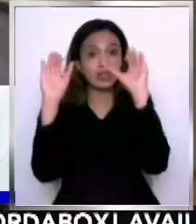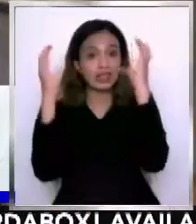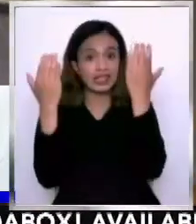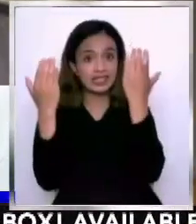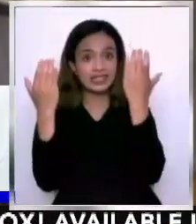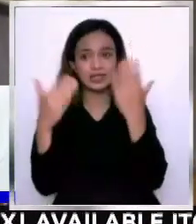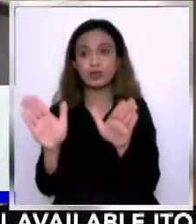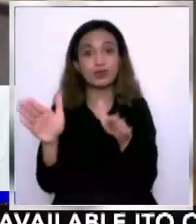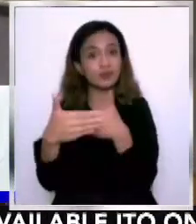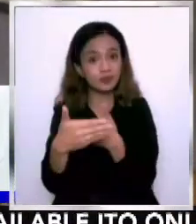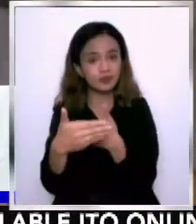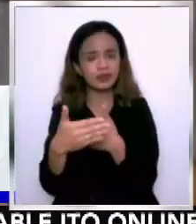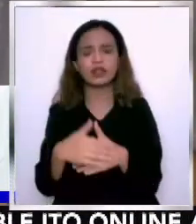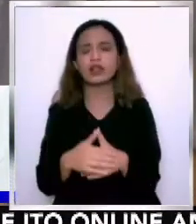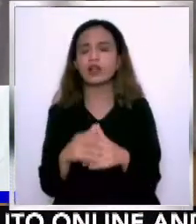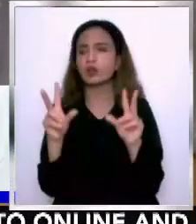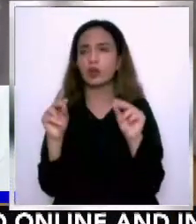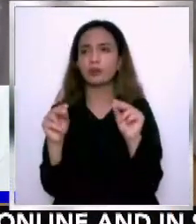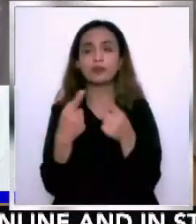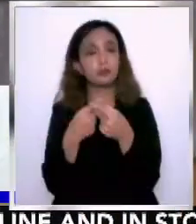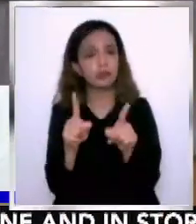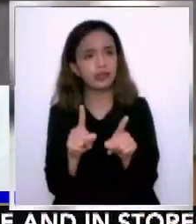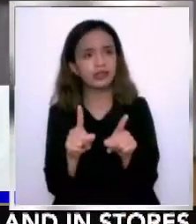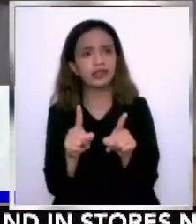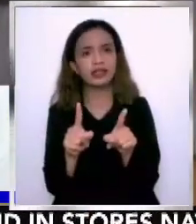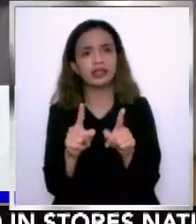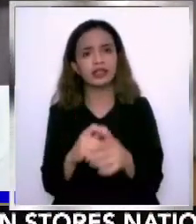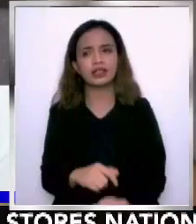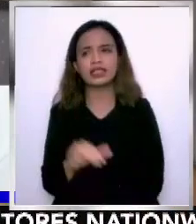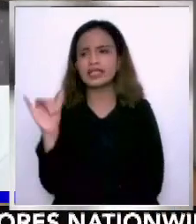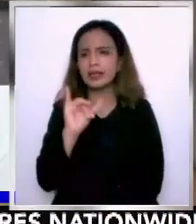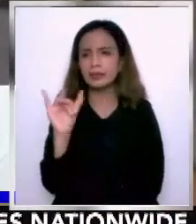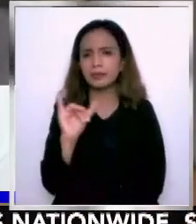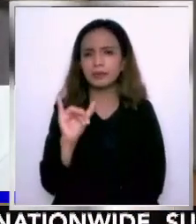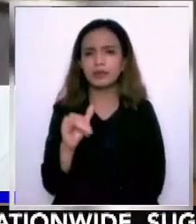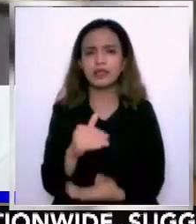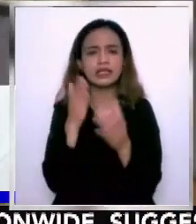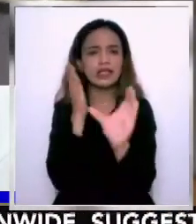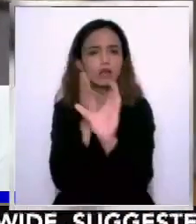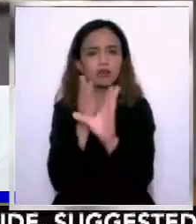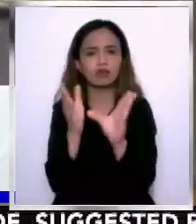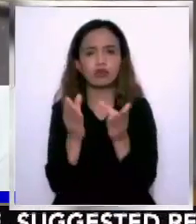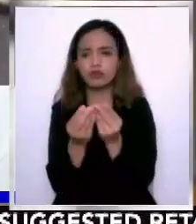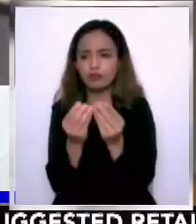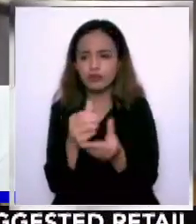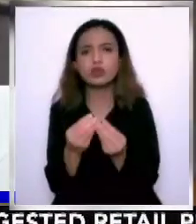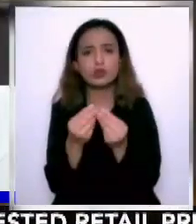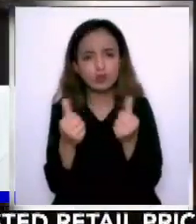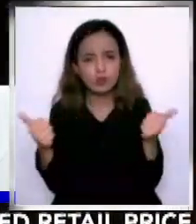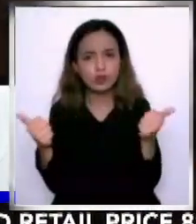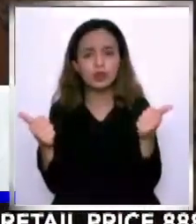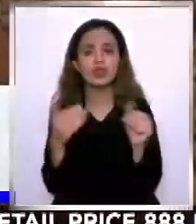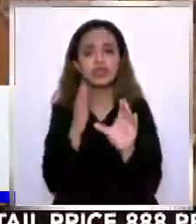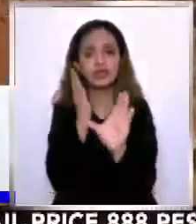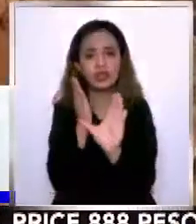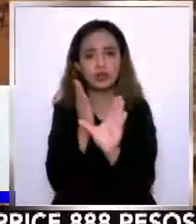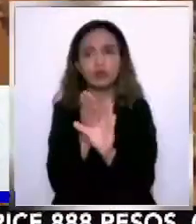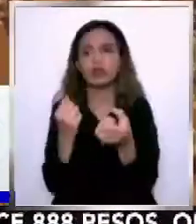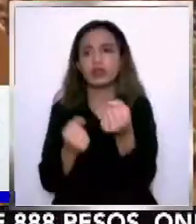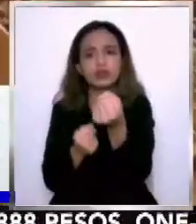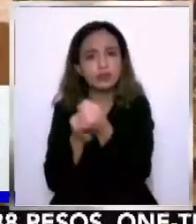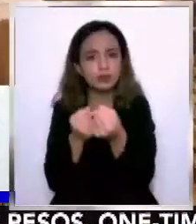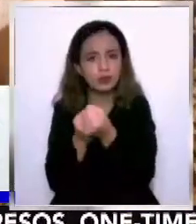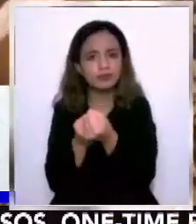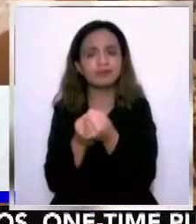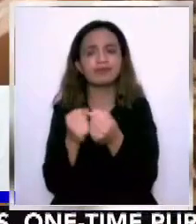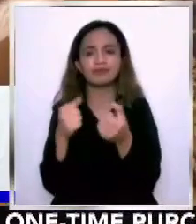talaga. Kumbaga, parang ano lang siya, parang psychological intervention, psychosocial support doon sa mga bata. Dito